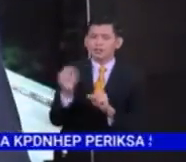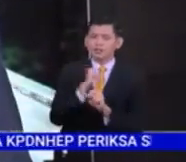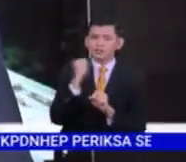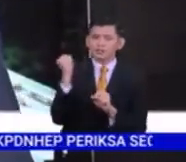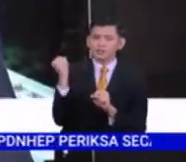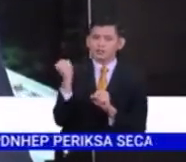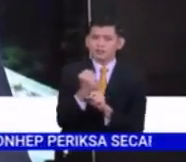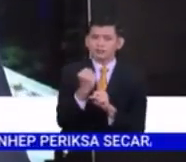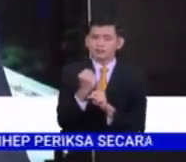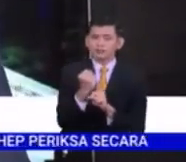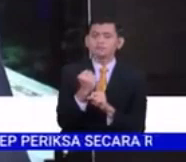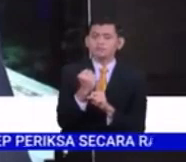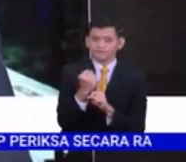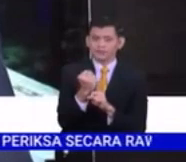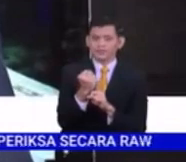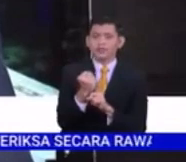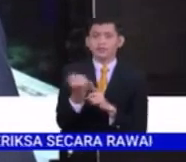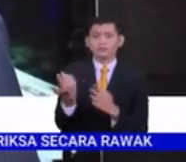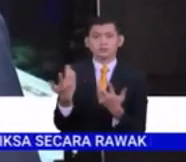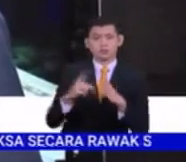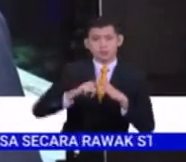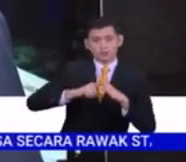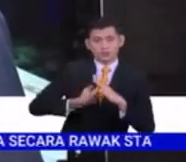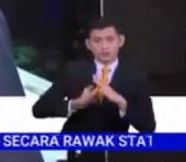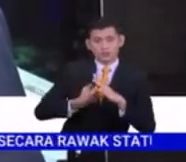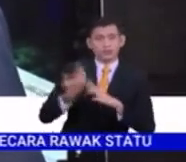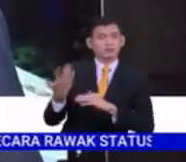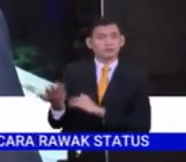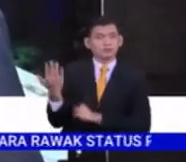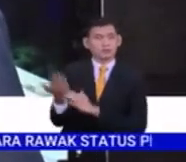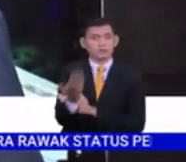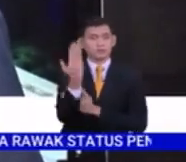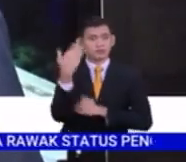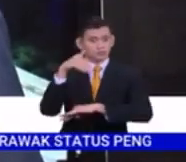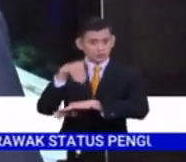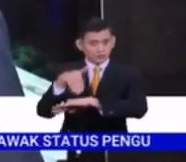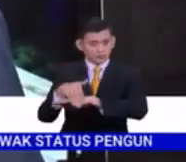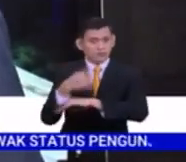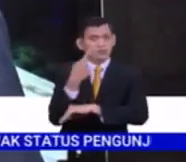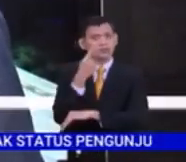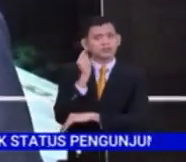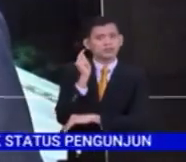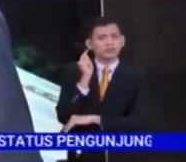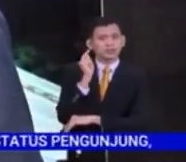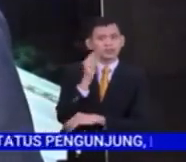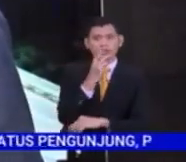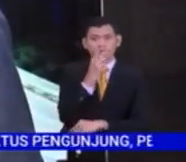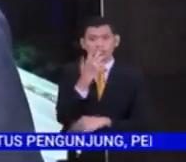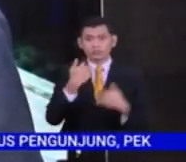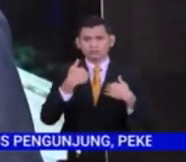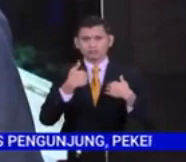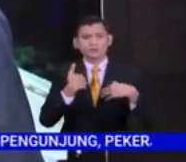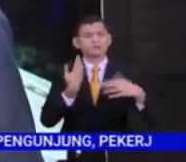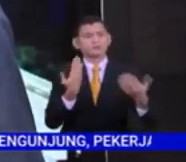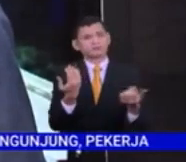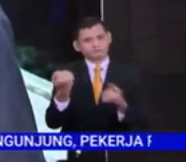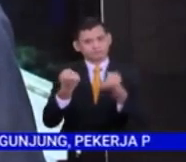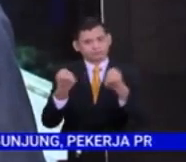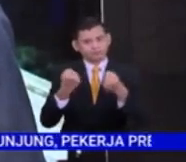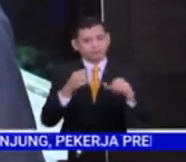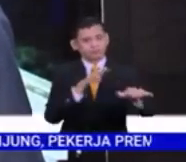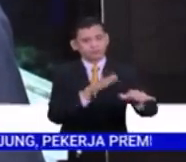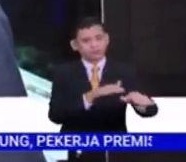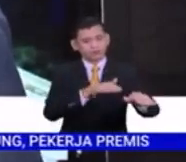rangkaian kami Pemuda pada tengah malam tadi hingga keroyokan tadi didapati berlaku peningkatan risiko di beberapa